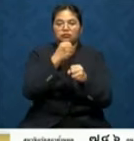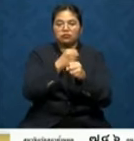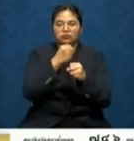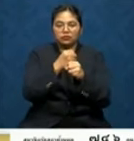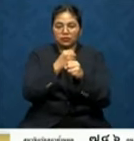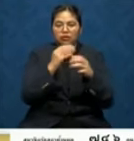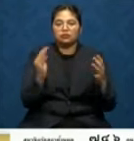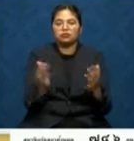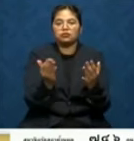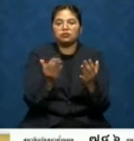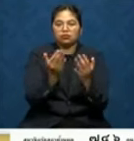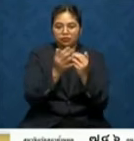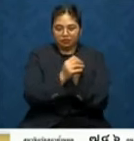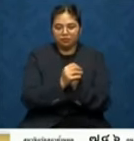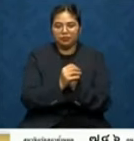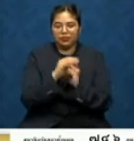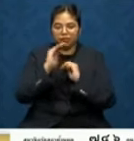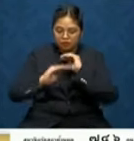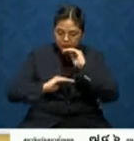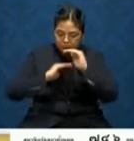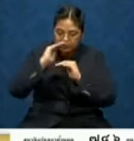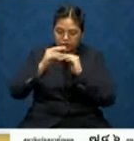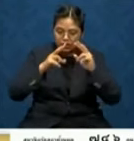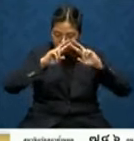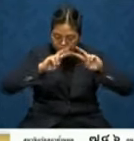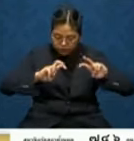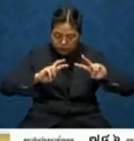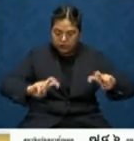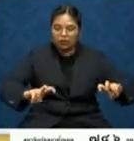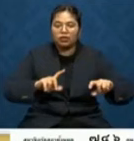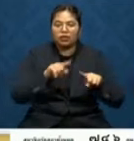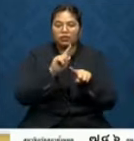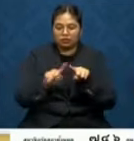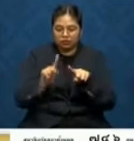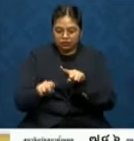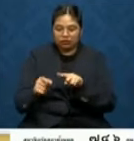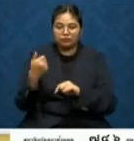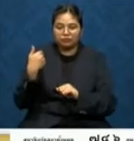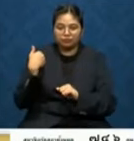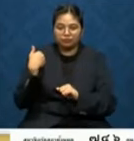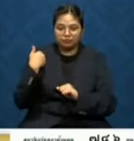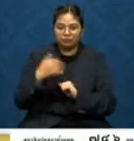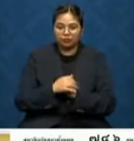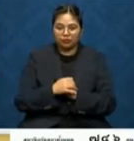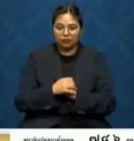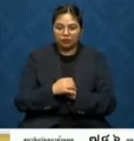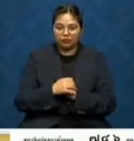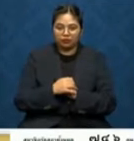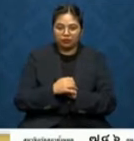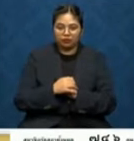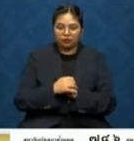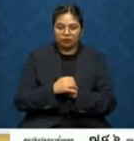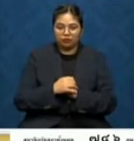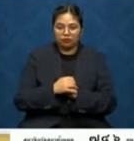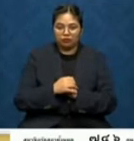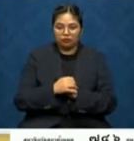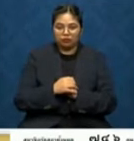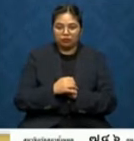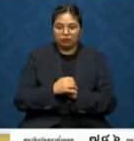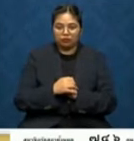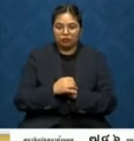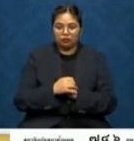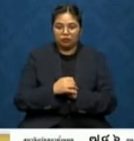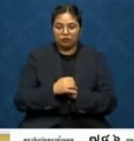ส่งเสริมพัฒนาวิจัยสนับสนุนแนวทางดังกล่าวก็คือส